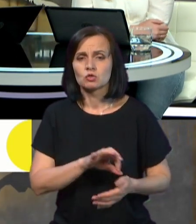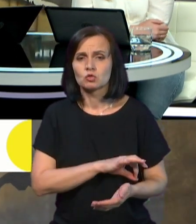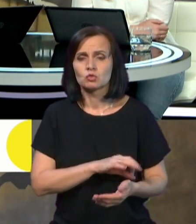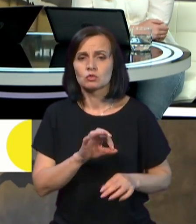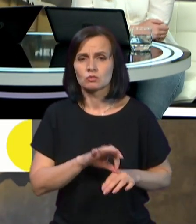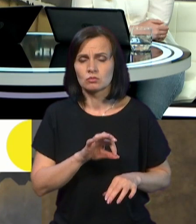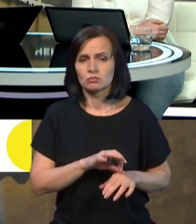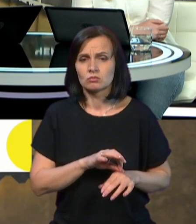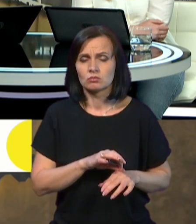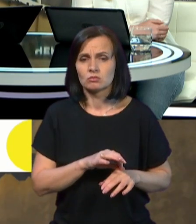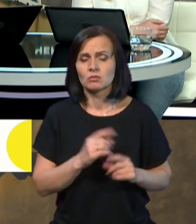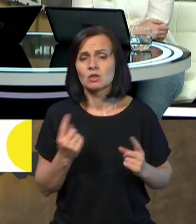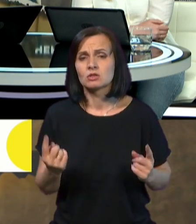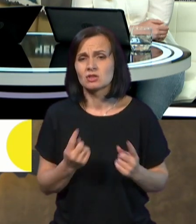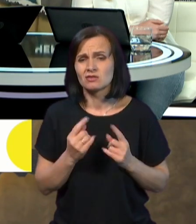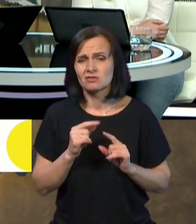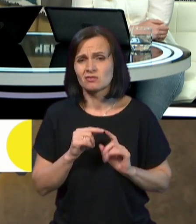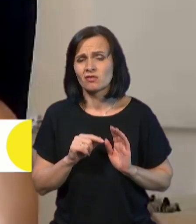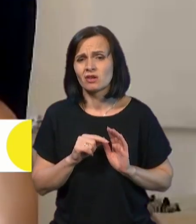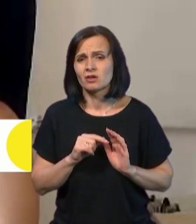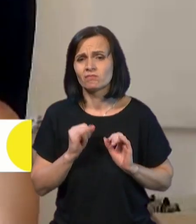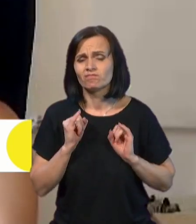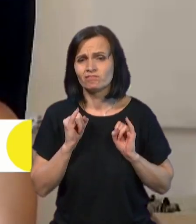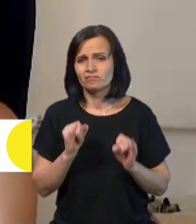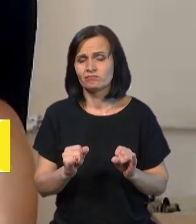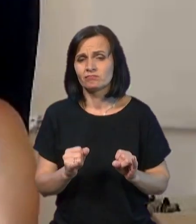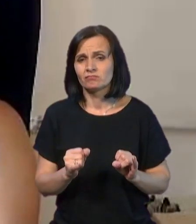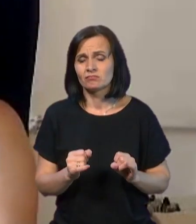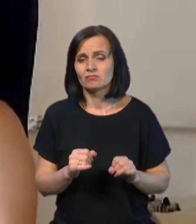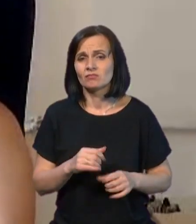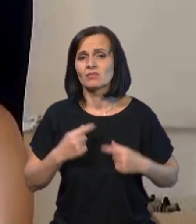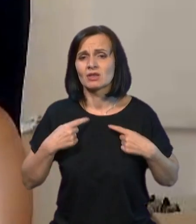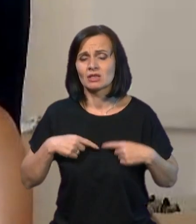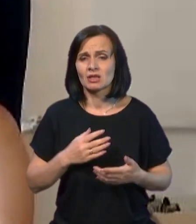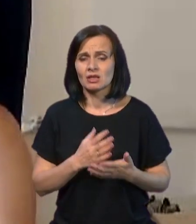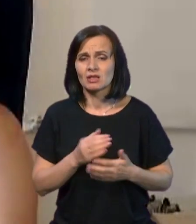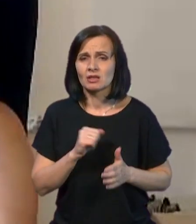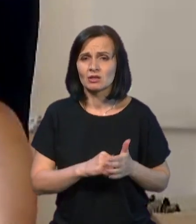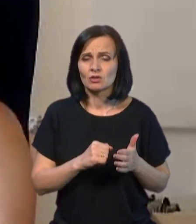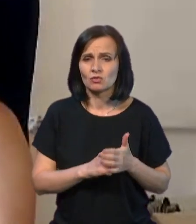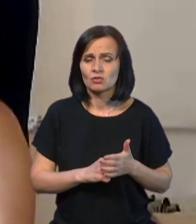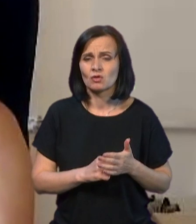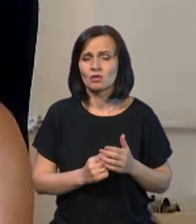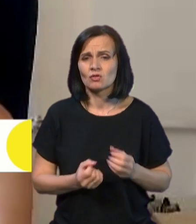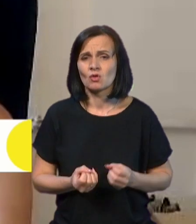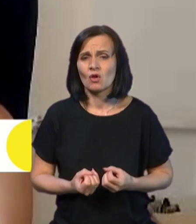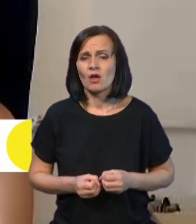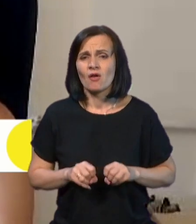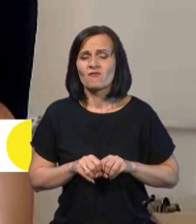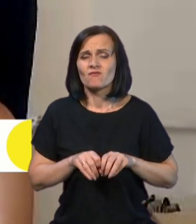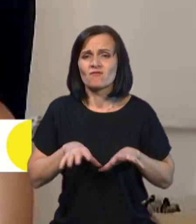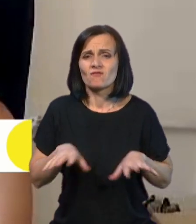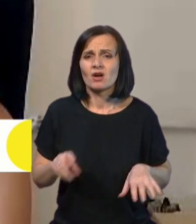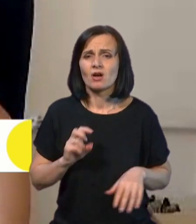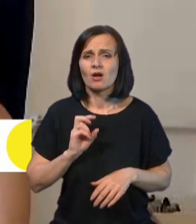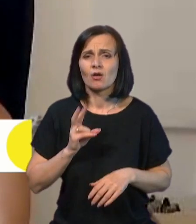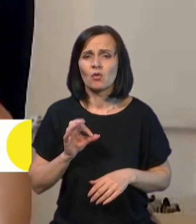тисяч людей щорічно. Це наше населення. Статистика – це 21-го року. На